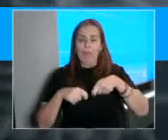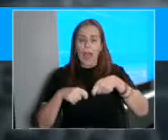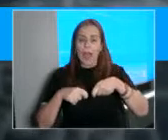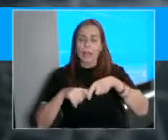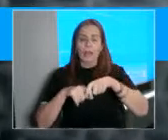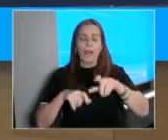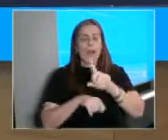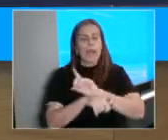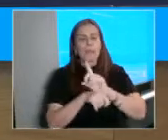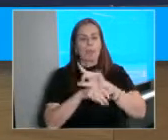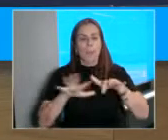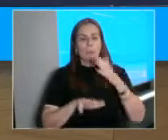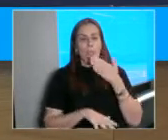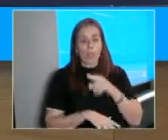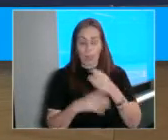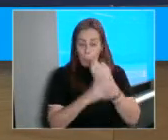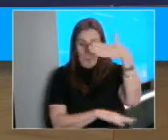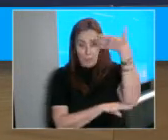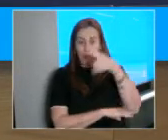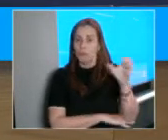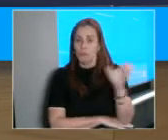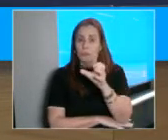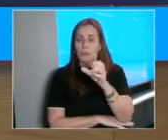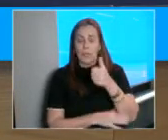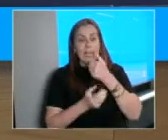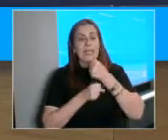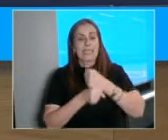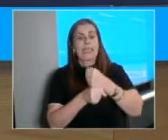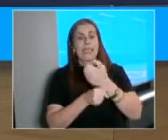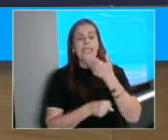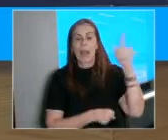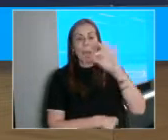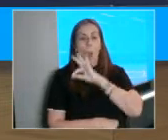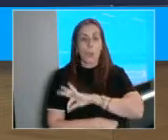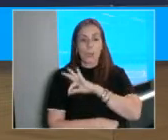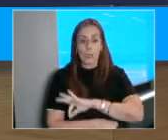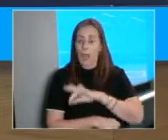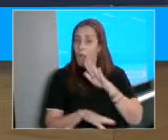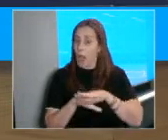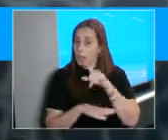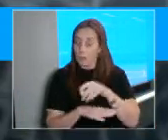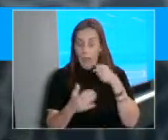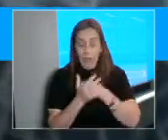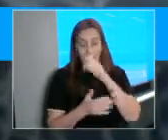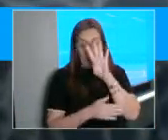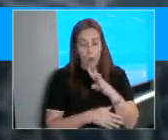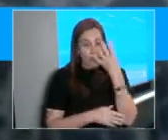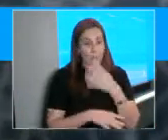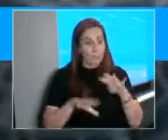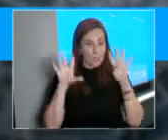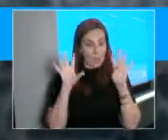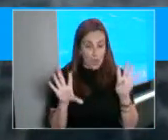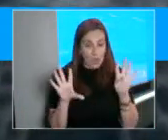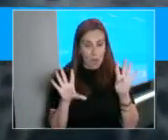המדינה הזמנית. עם קום המדינה נתמנתה לצירת ישראל במוסקבה. תפקיד זה מילא עד אפריל